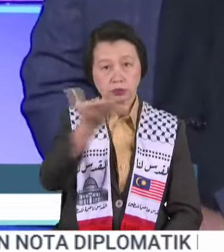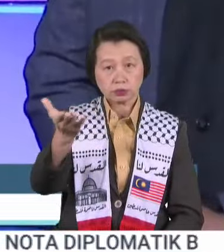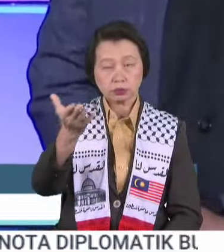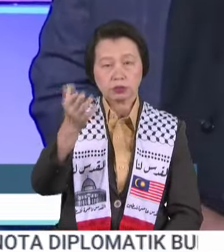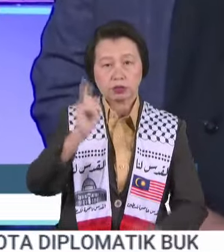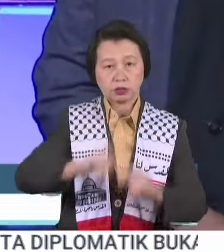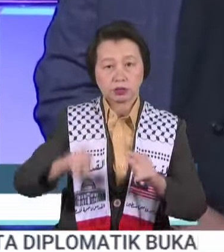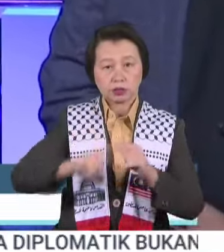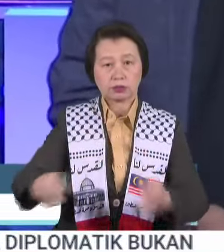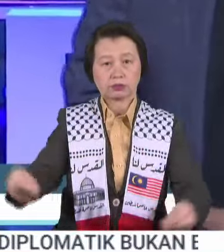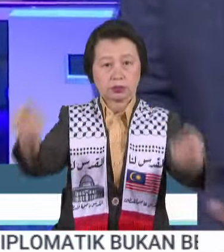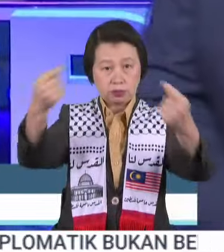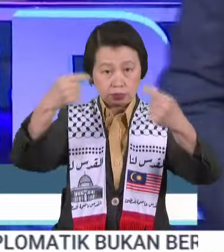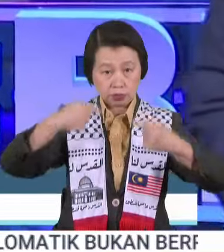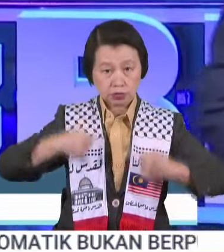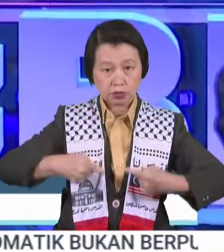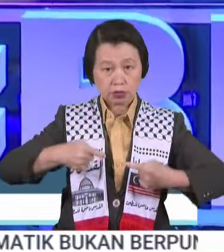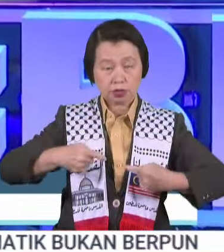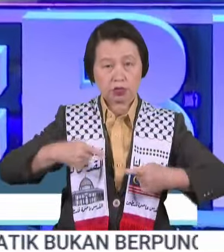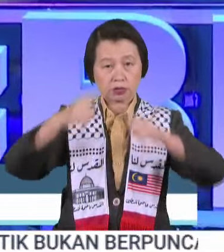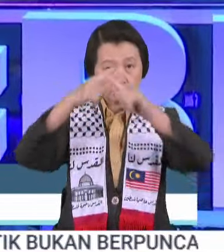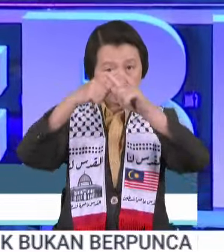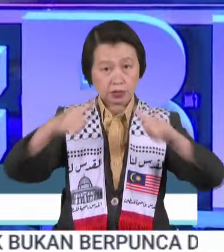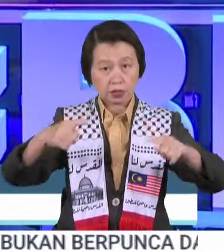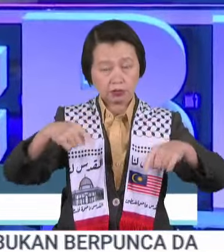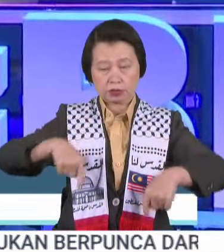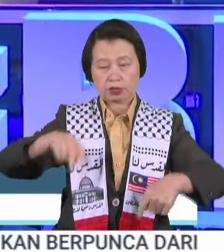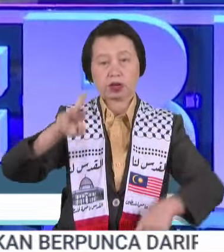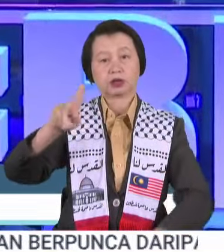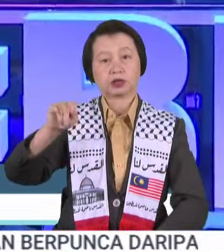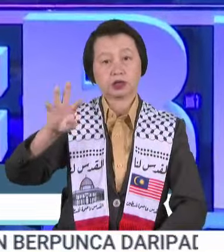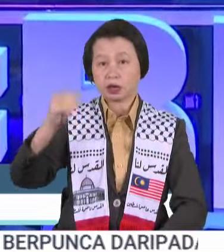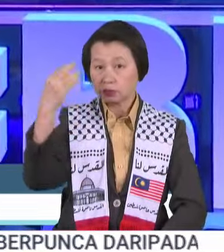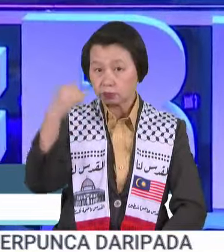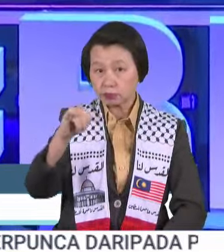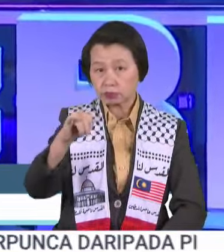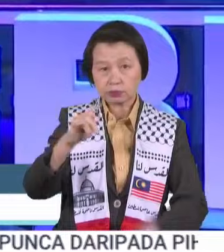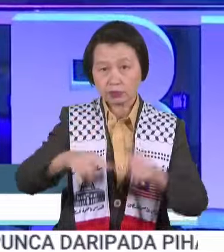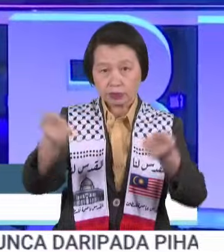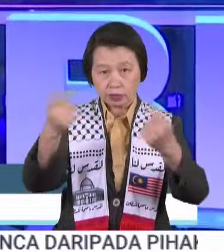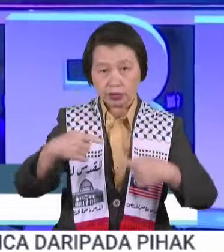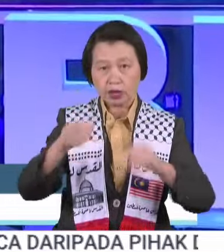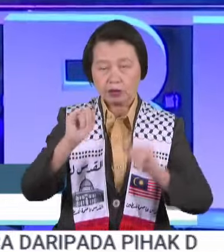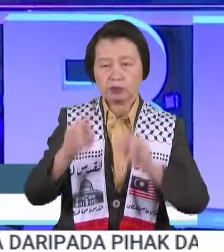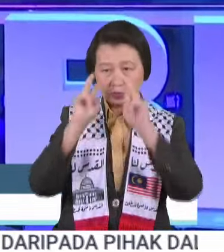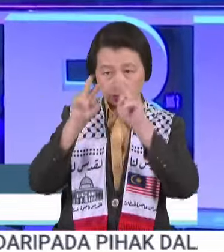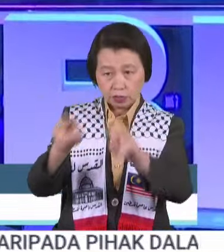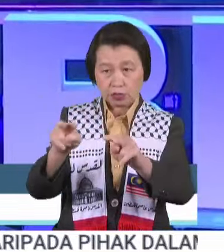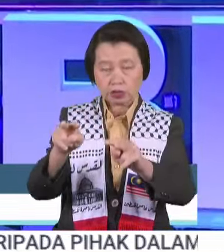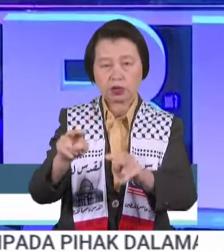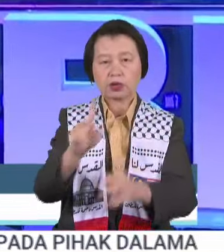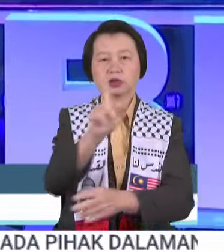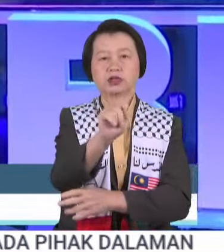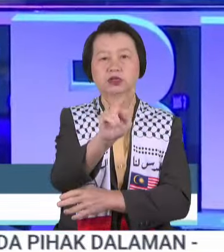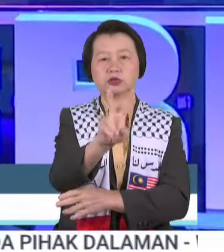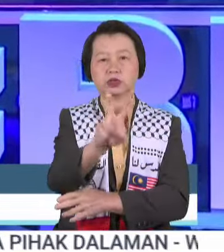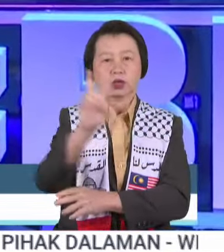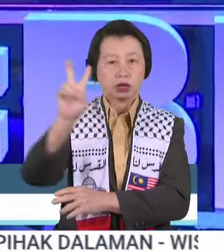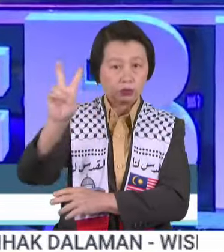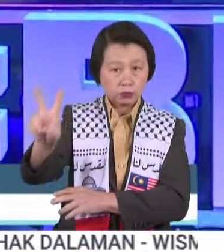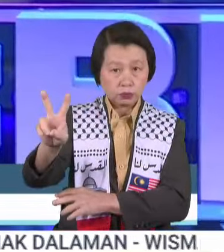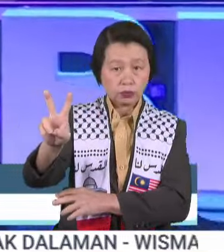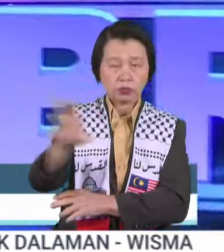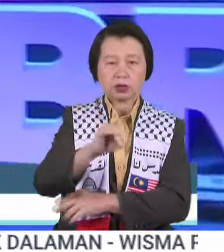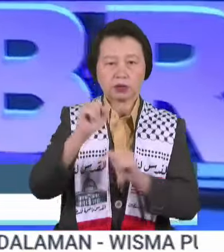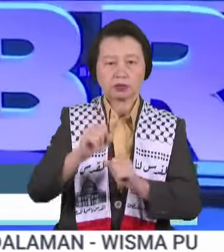tidak dapat menghadiri ke Auditorium Seri Angkasa ini, anda juga boleh menonton secara langsung di saluran TV2 dan